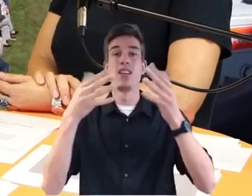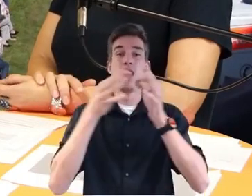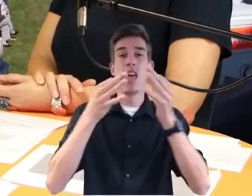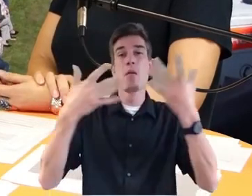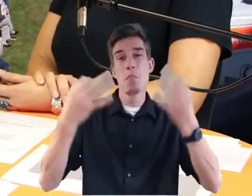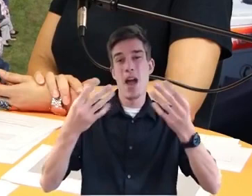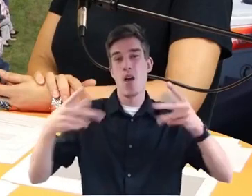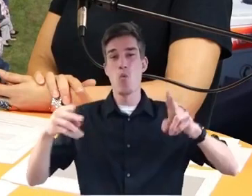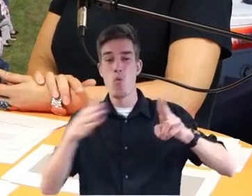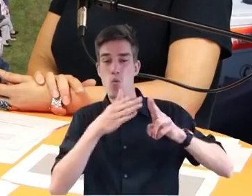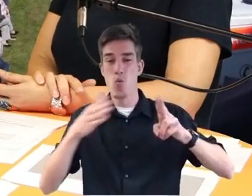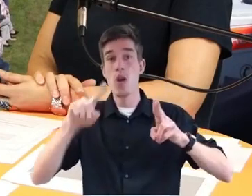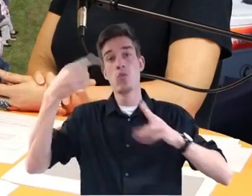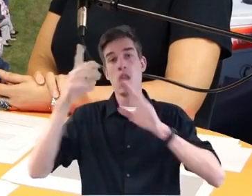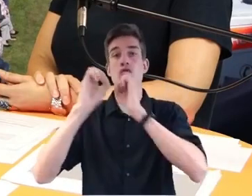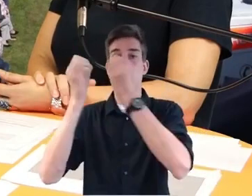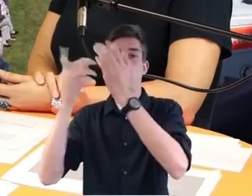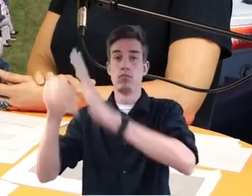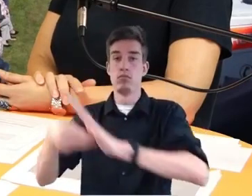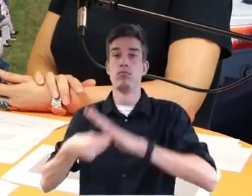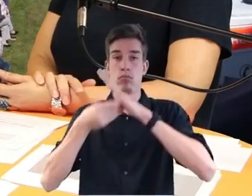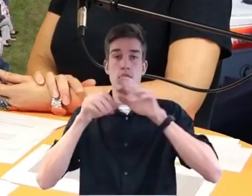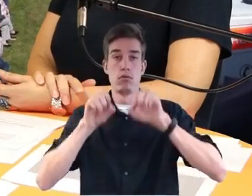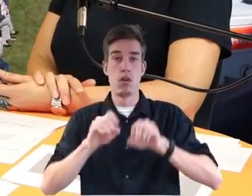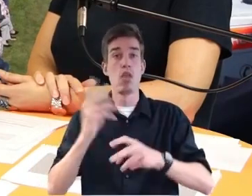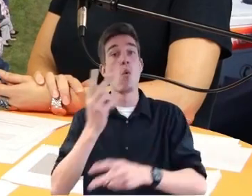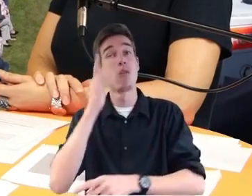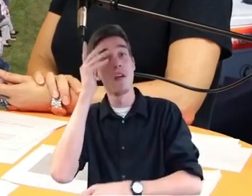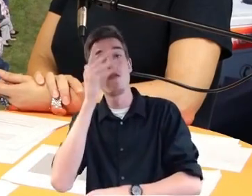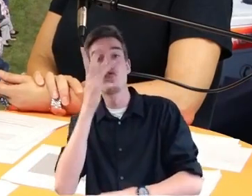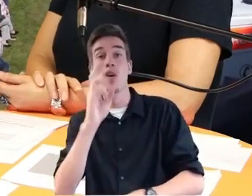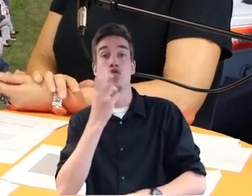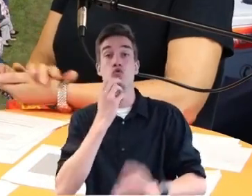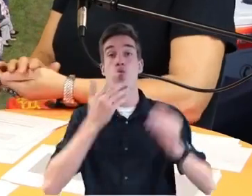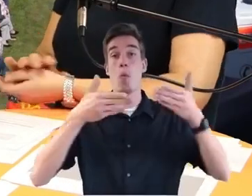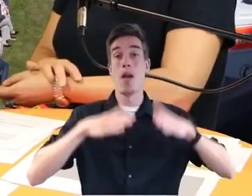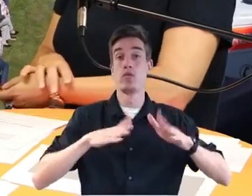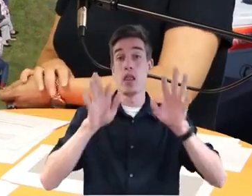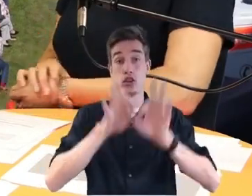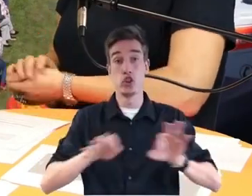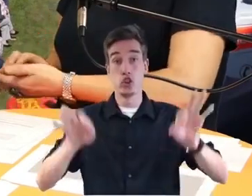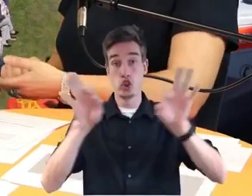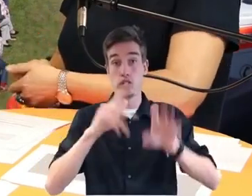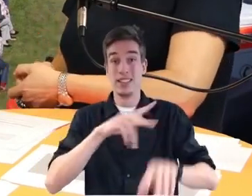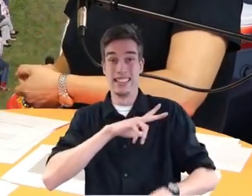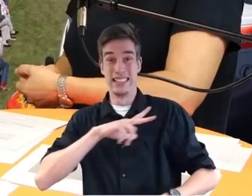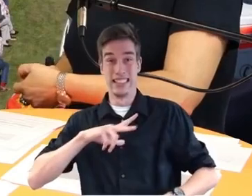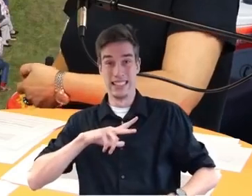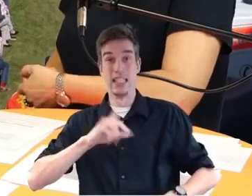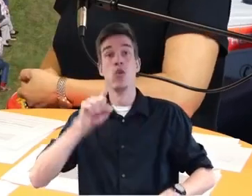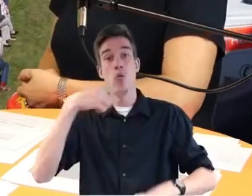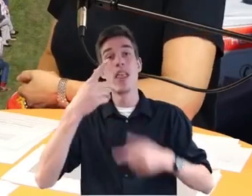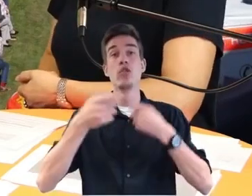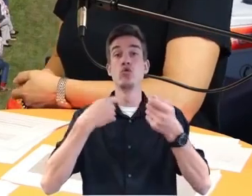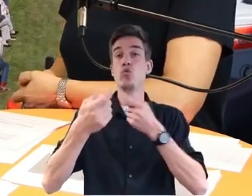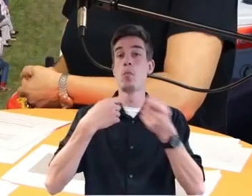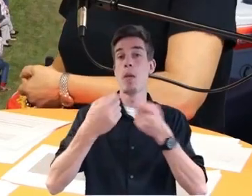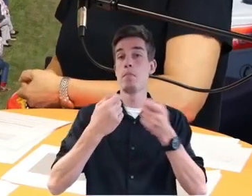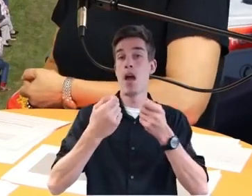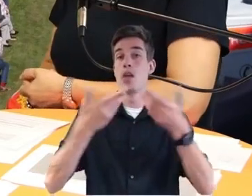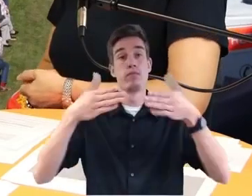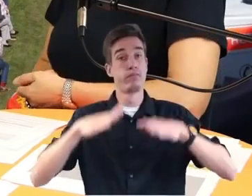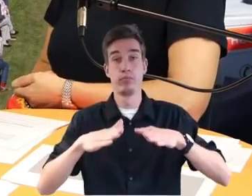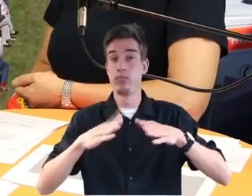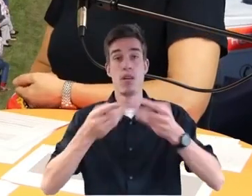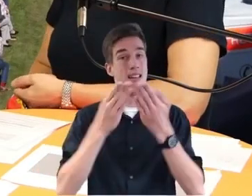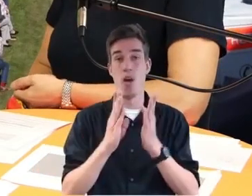Unannehmlichkeiten schützen soll, beispielsweise wenn es eben einen größeren Stromausfall gibt. und dann Supermärkte nicht mehr geöffnet haben oder Ähnliches,